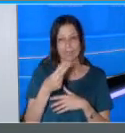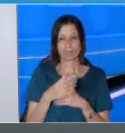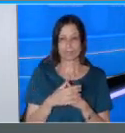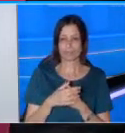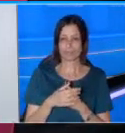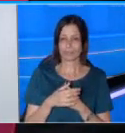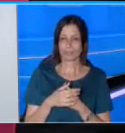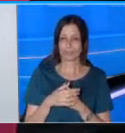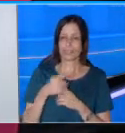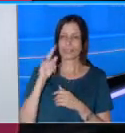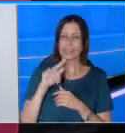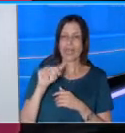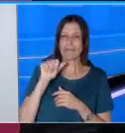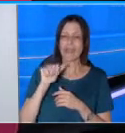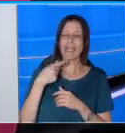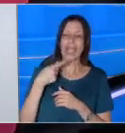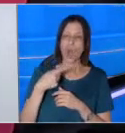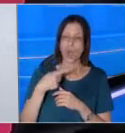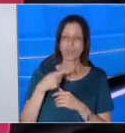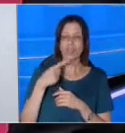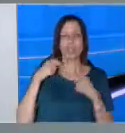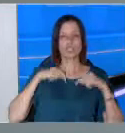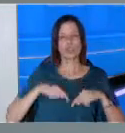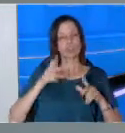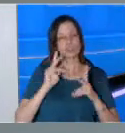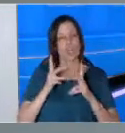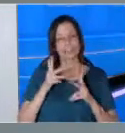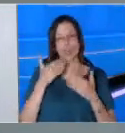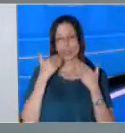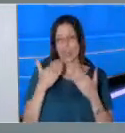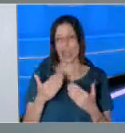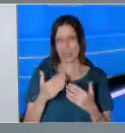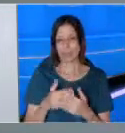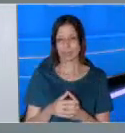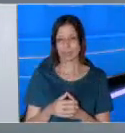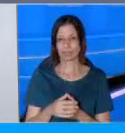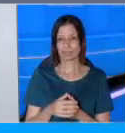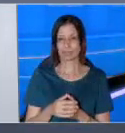זולת ולשעבר, יושבת ראש מרץ, תודה רבה לך. תודה רבה.